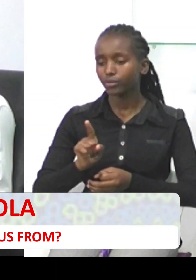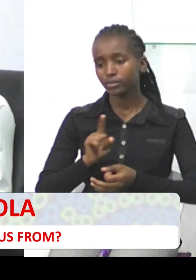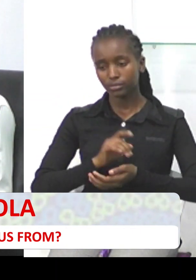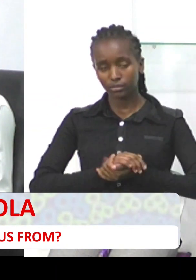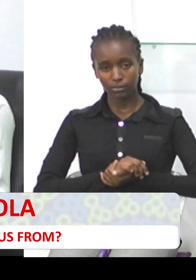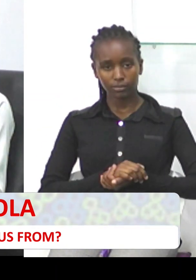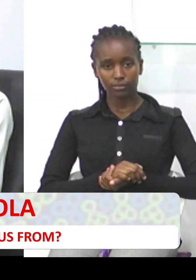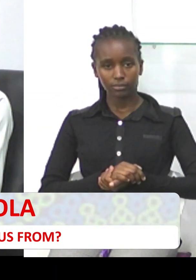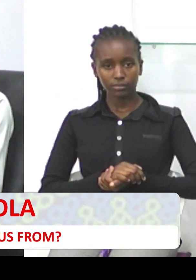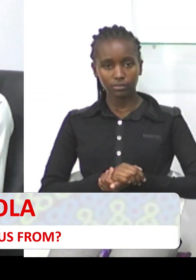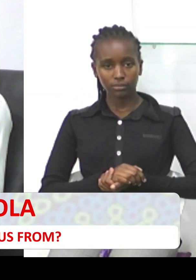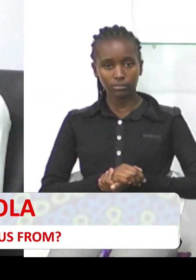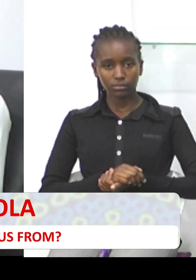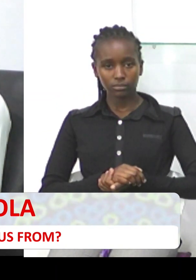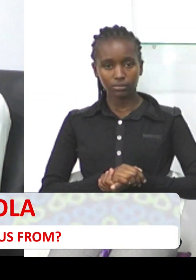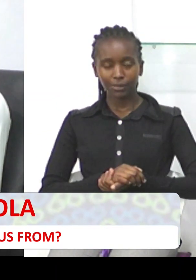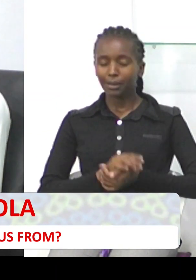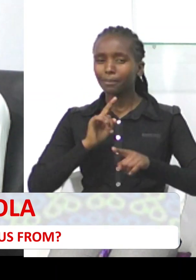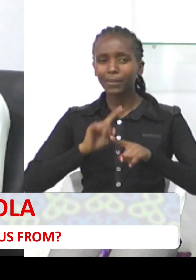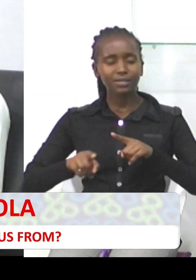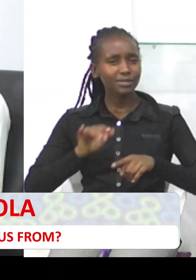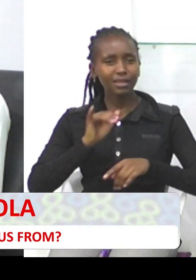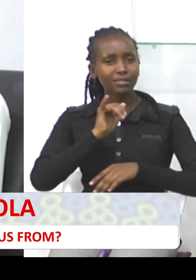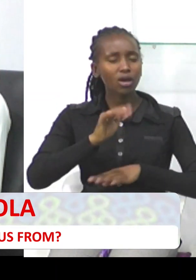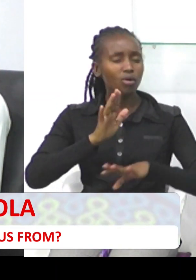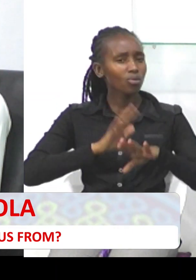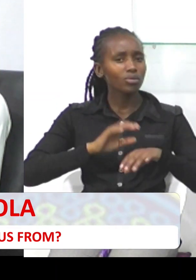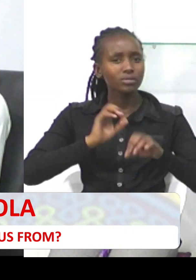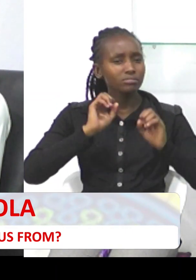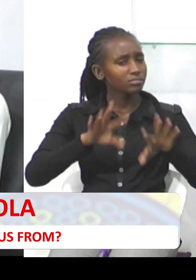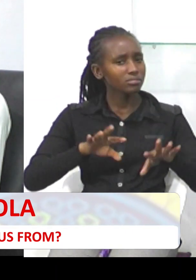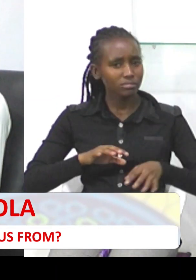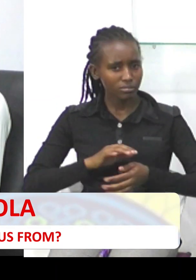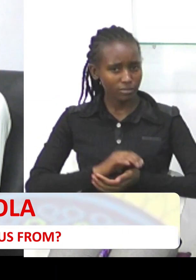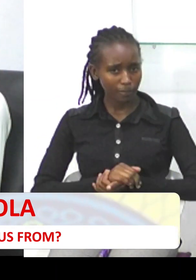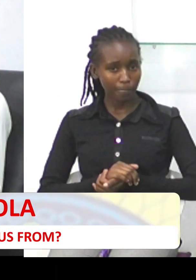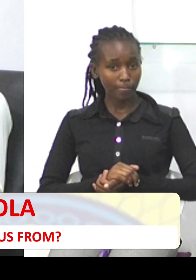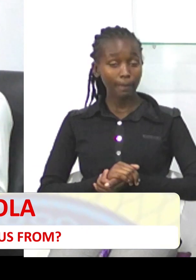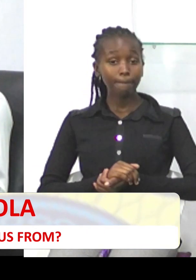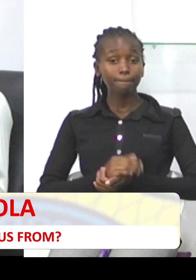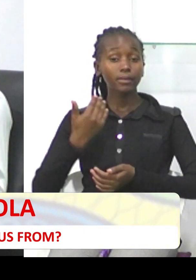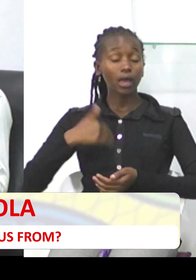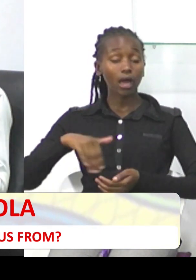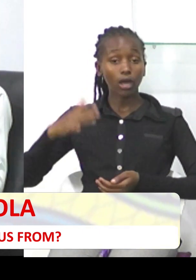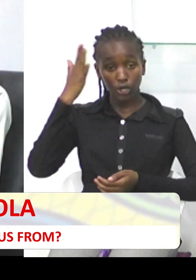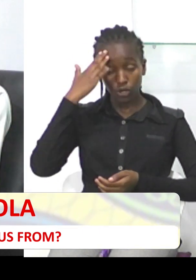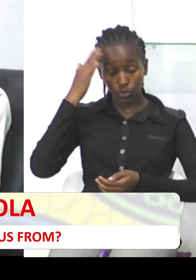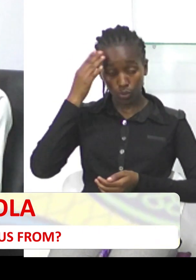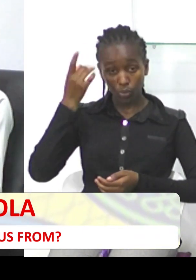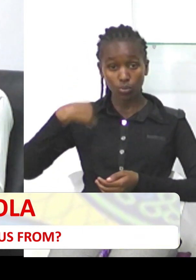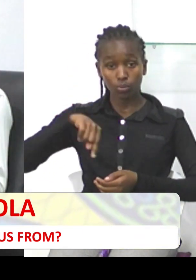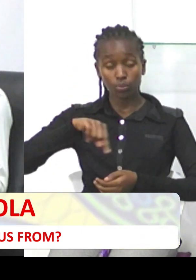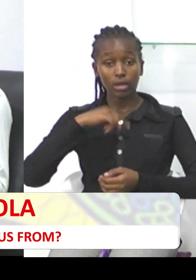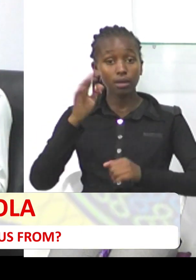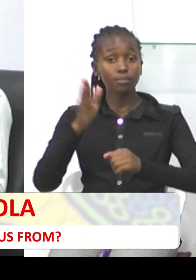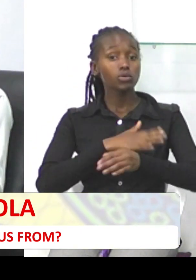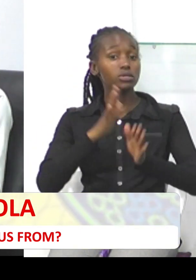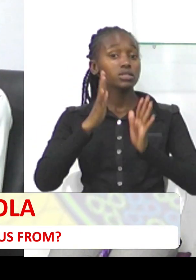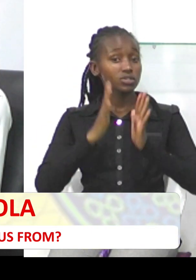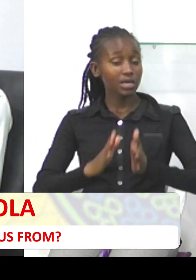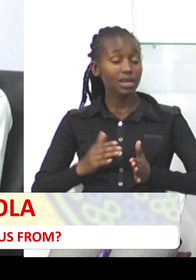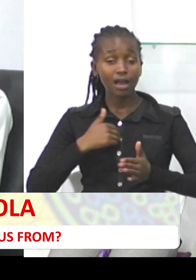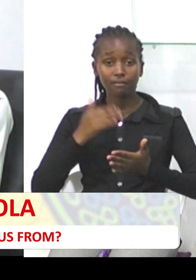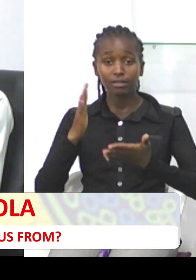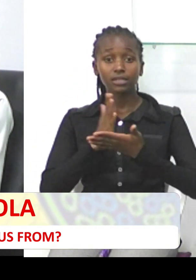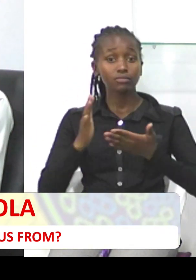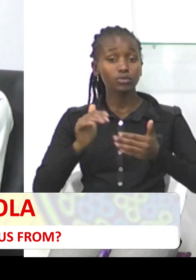Unaona? Na Mungu si wa hivyo. So kitu ambayo sisi kama mwimbaji ambaye ananisikiza ama hata mimi mwenyewe, the only